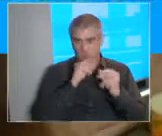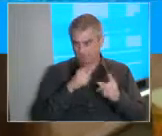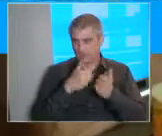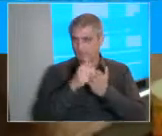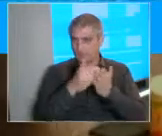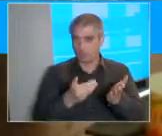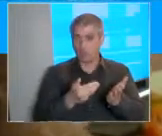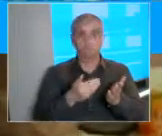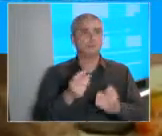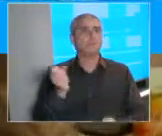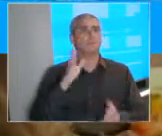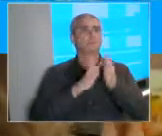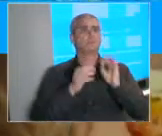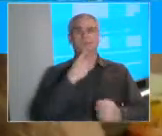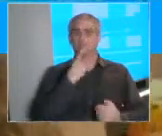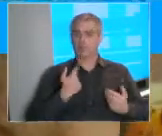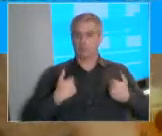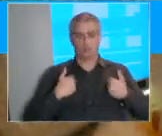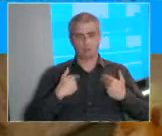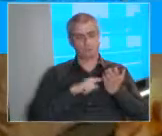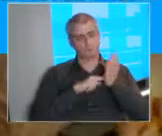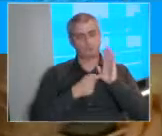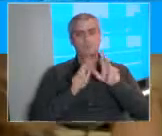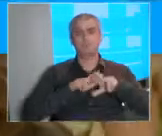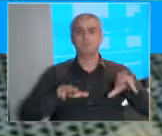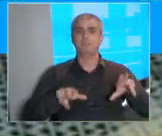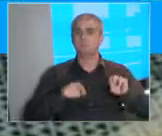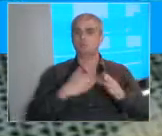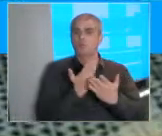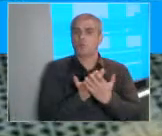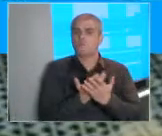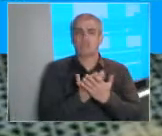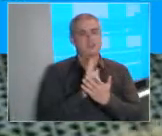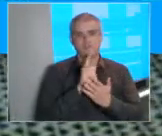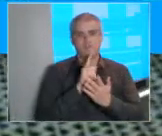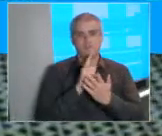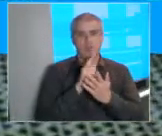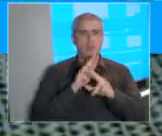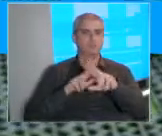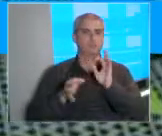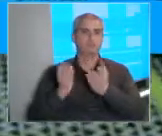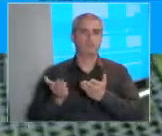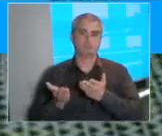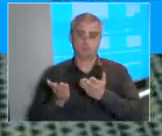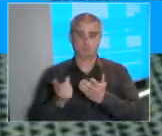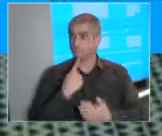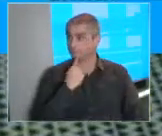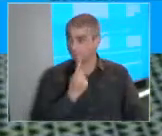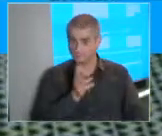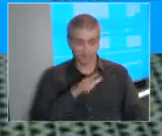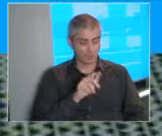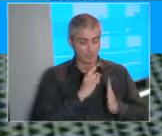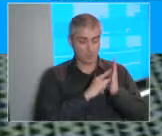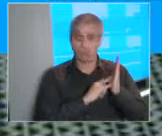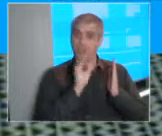גם בהמשך, בא בית המשפט ואומר, אני אשקף את המציאות העובדתית, ולא אבדת פקע את המציאות המשפטית. כלומר, גם